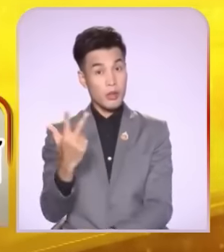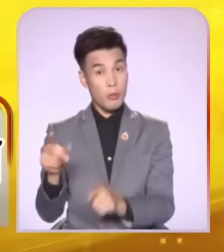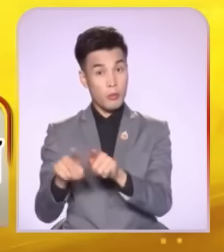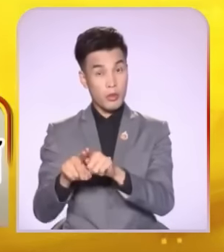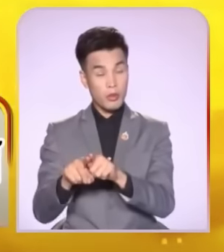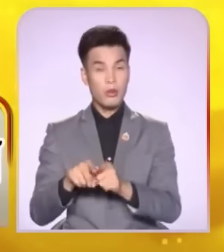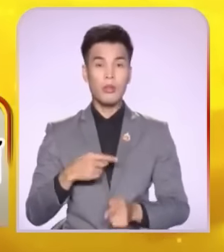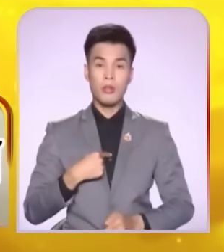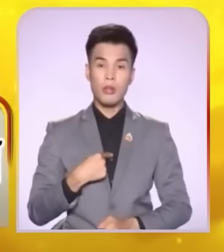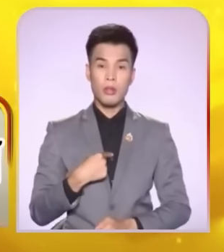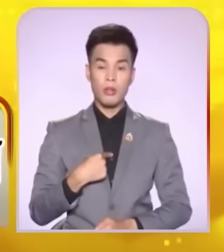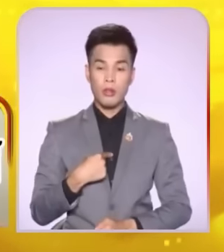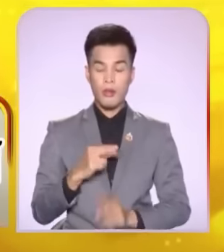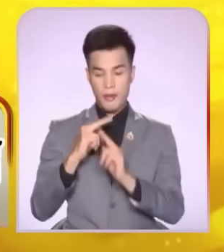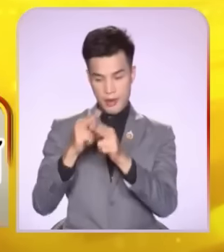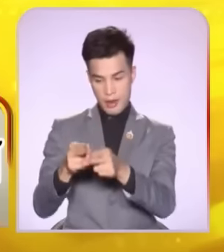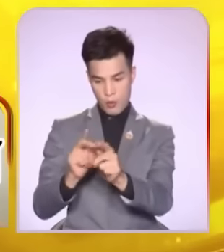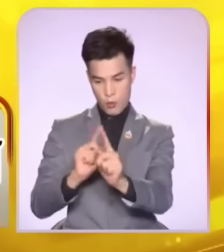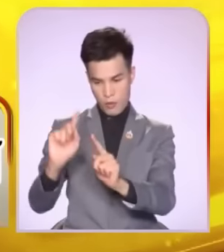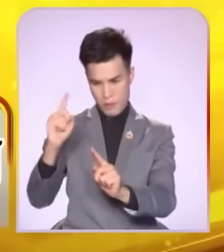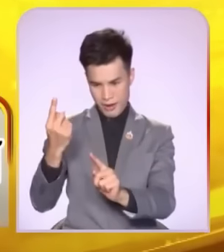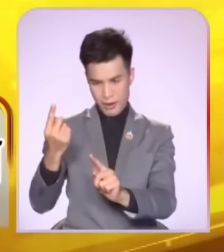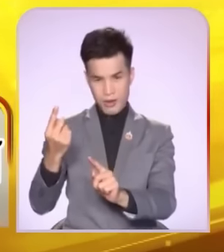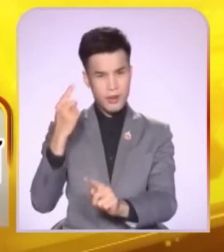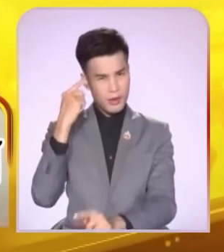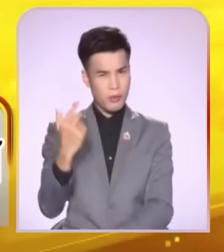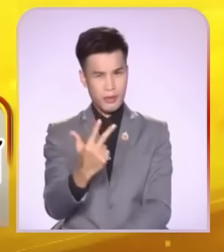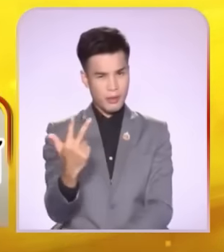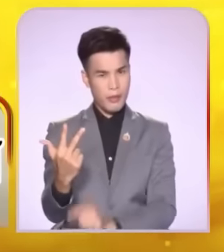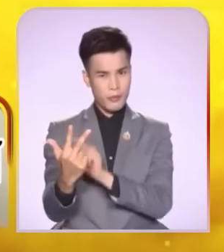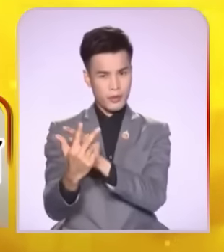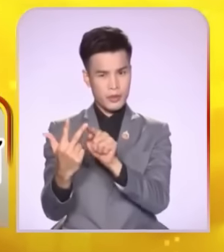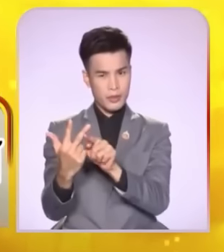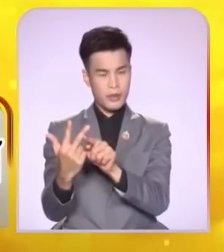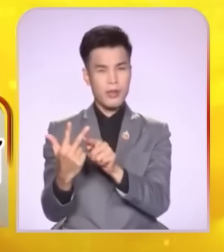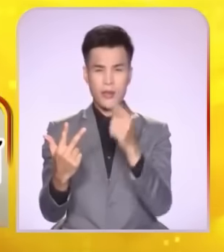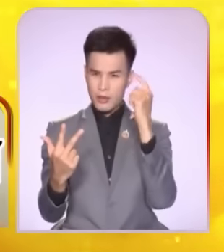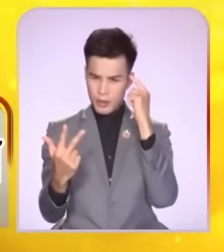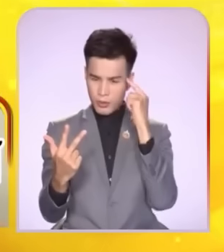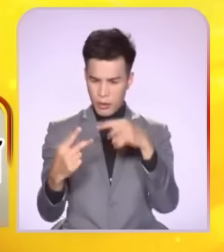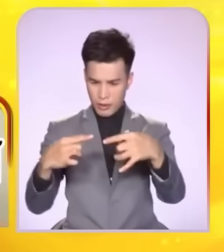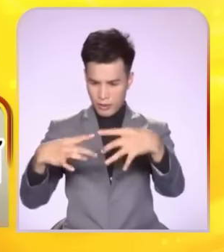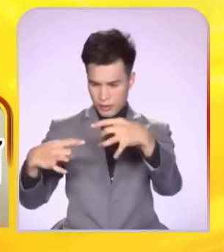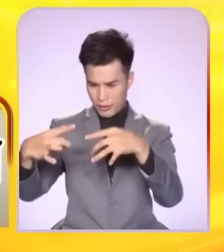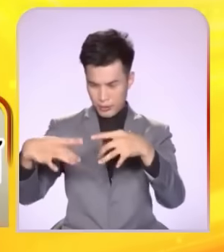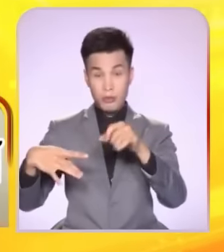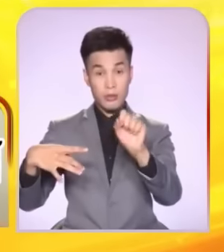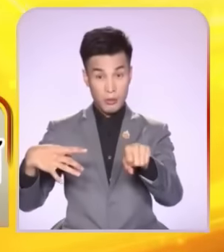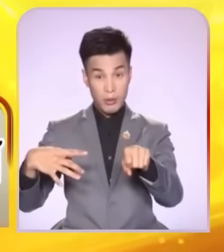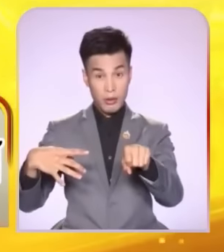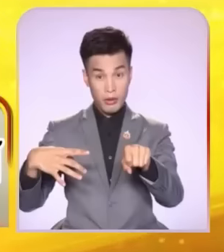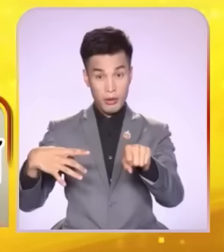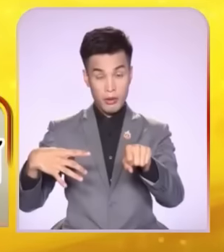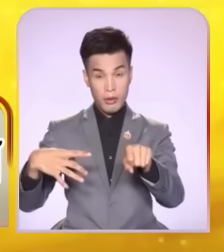คุณอ้วนจะบอกเหรอว่ากลับไปคุยกันใหม ่ นั่นแสดงว่า3สายที่โทรหาคุณอ้วนภูมิธรรมข้อมูลไม่ตรงกันหรือเปล่า อ้